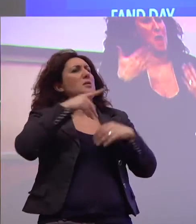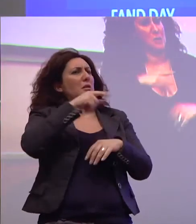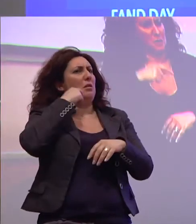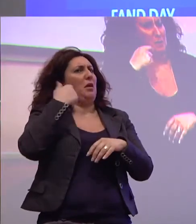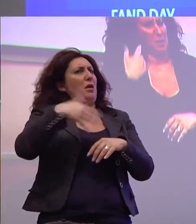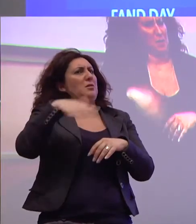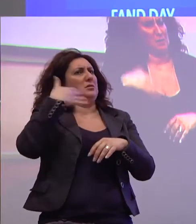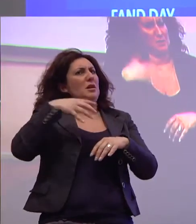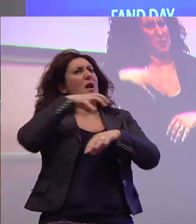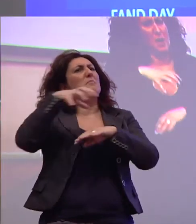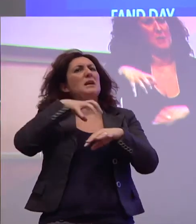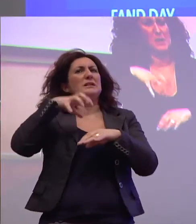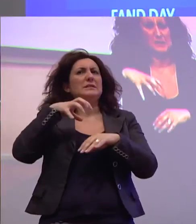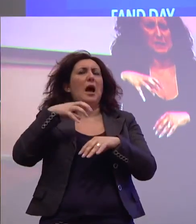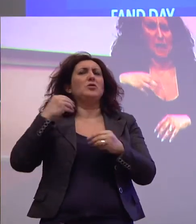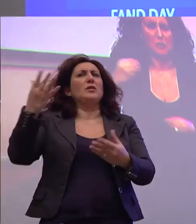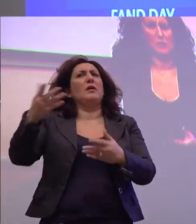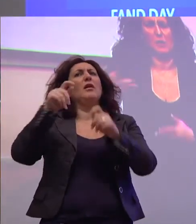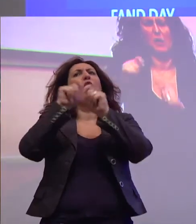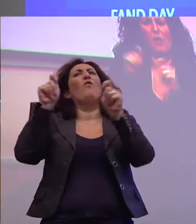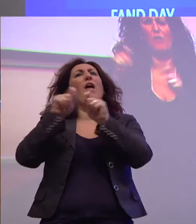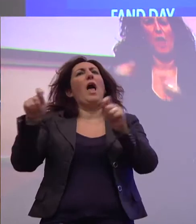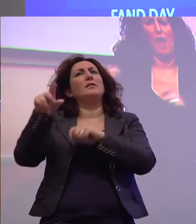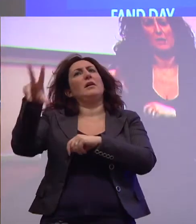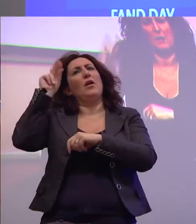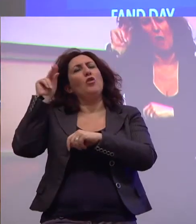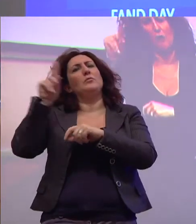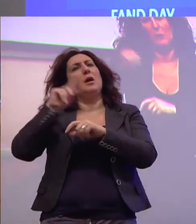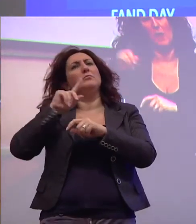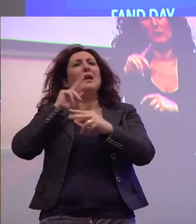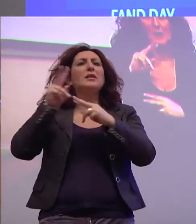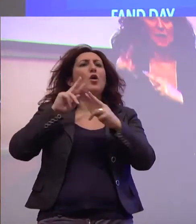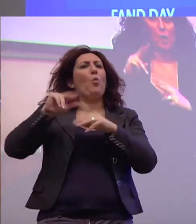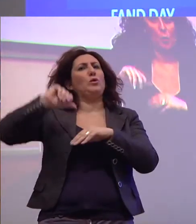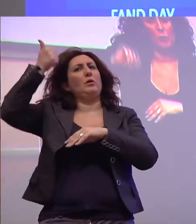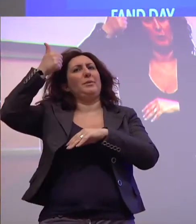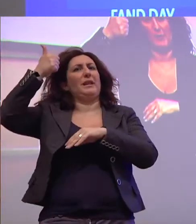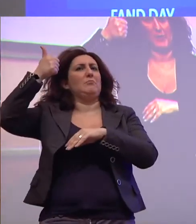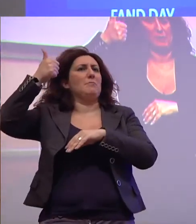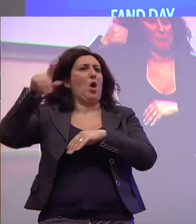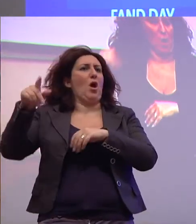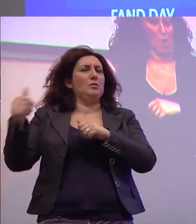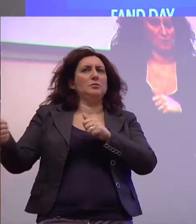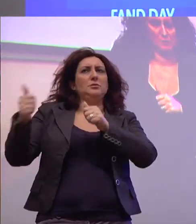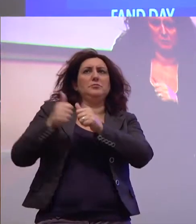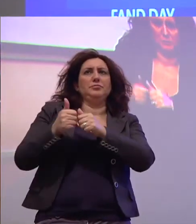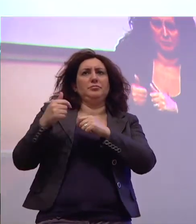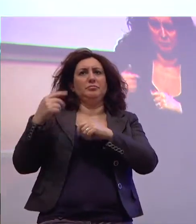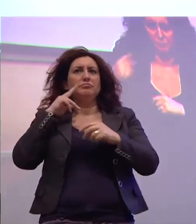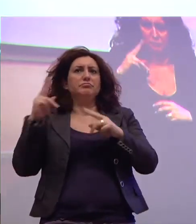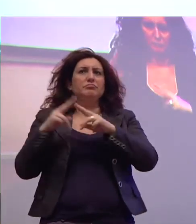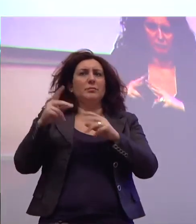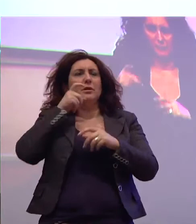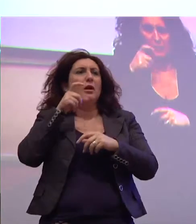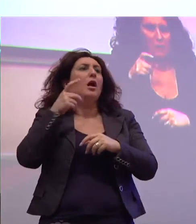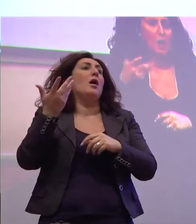riconosce che la Fanta come interlocutore privilegiato, prova ne è il fatto che è presente in almeno